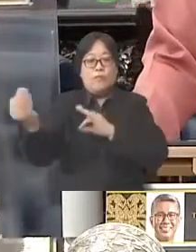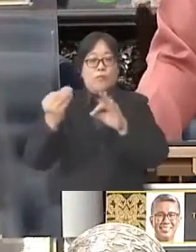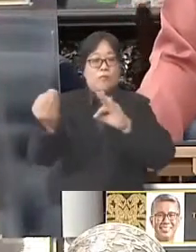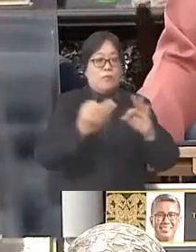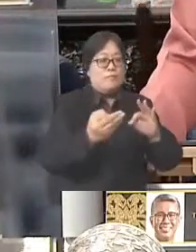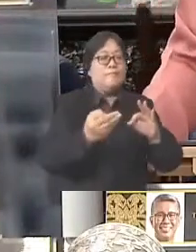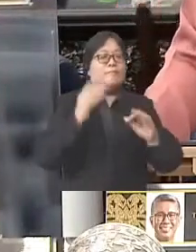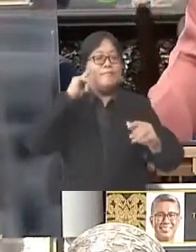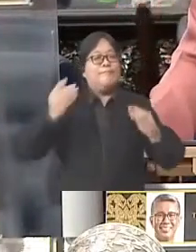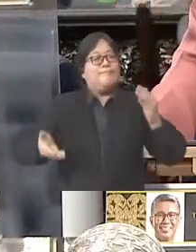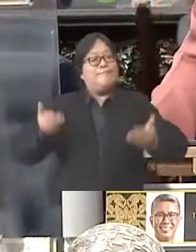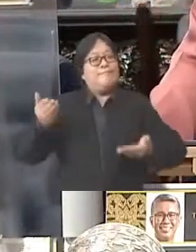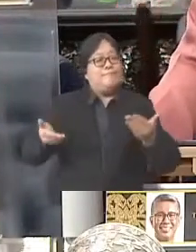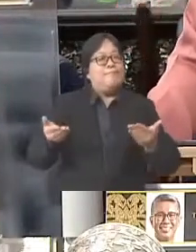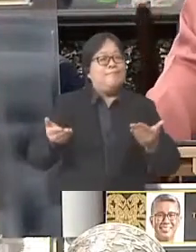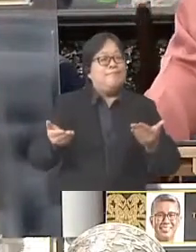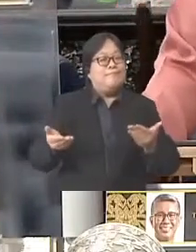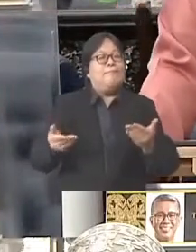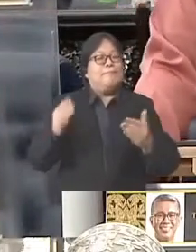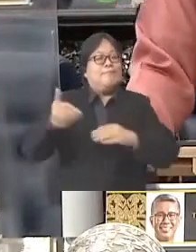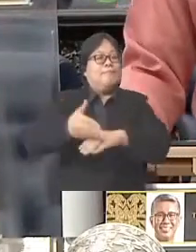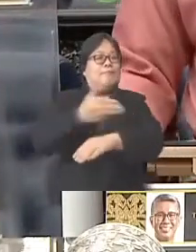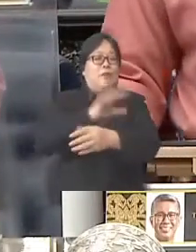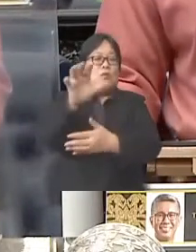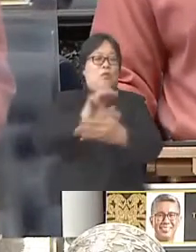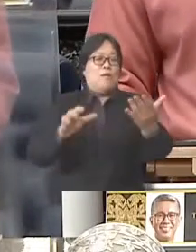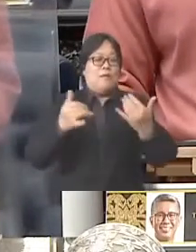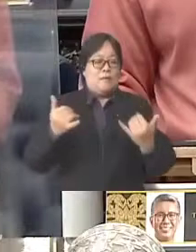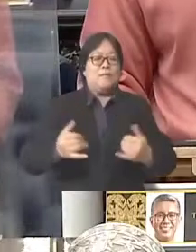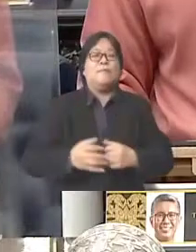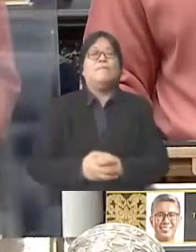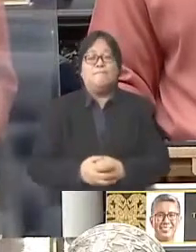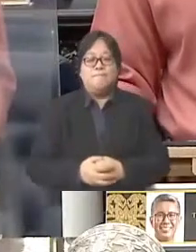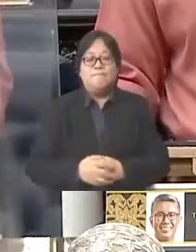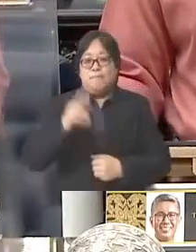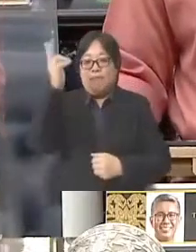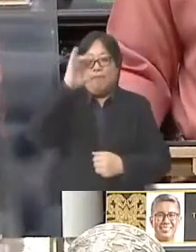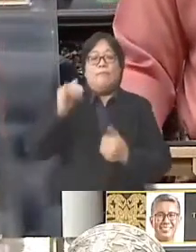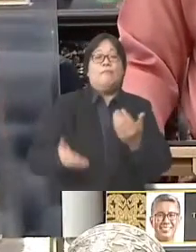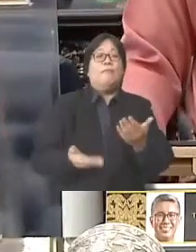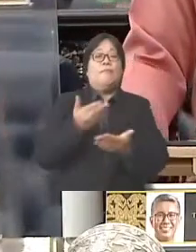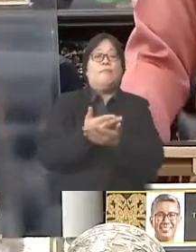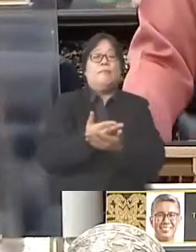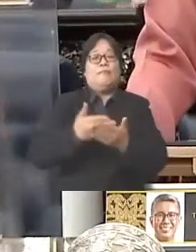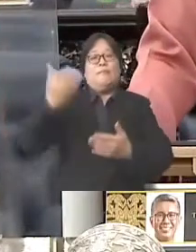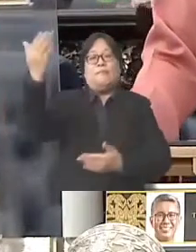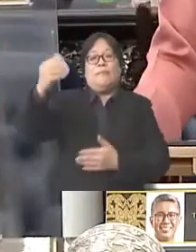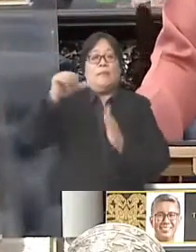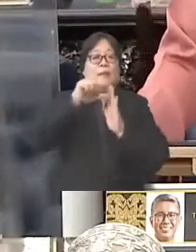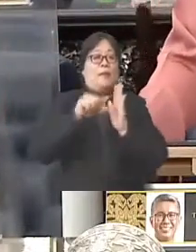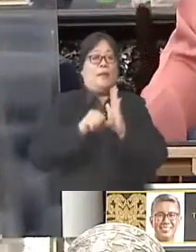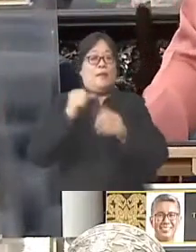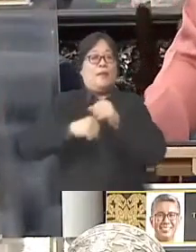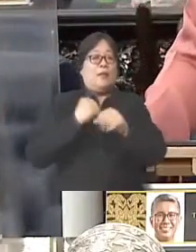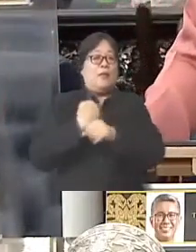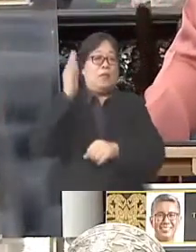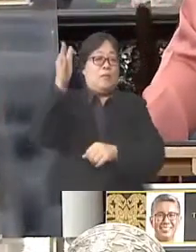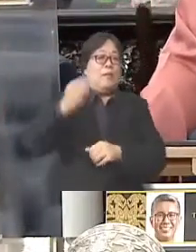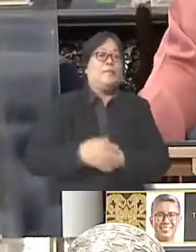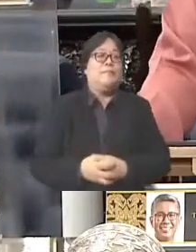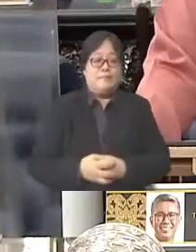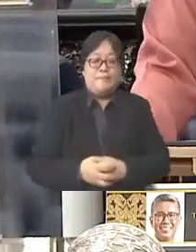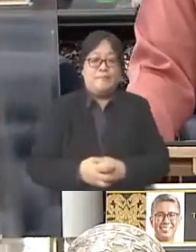balas most active akan dipertimbangkan untuk menambah baik draft yang sedang disediakan kerajaan bercadang untuk membentangkan atau ini pada tahun